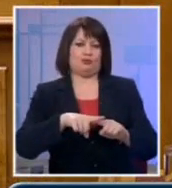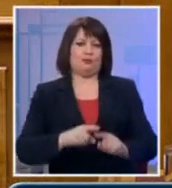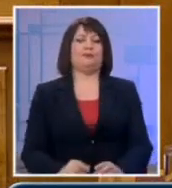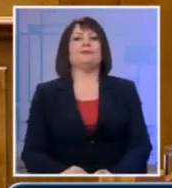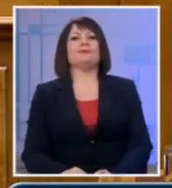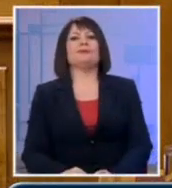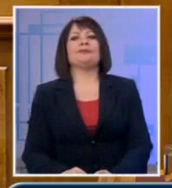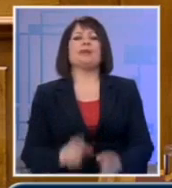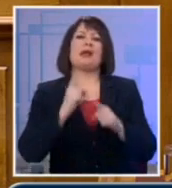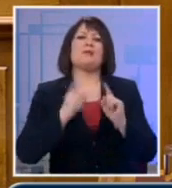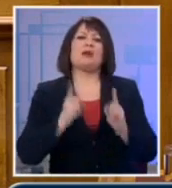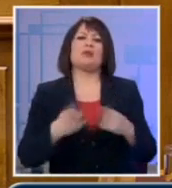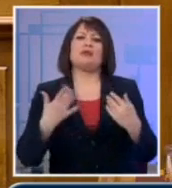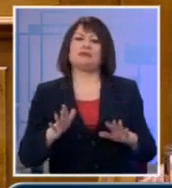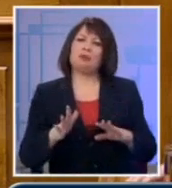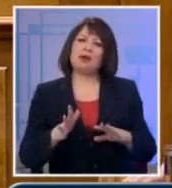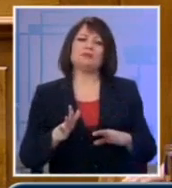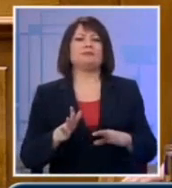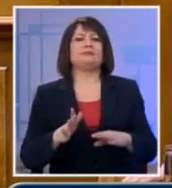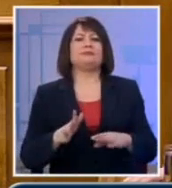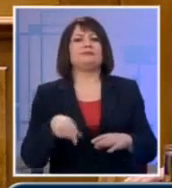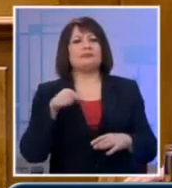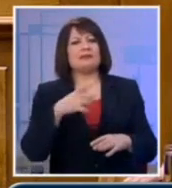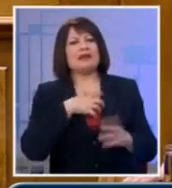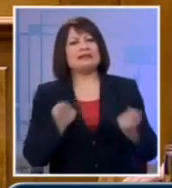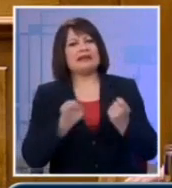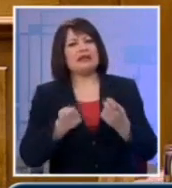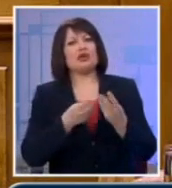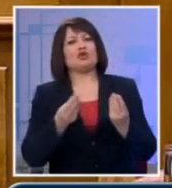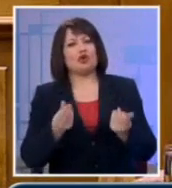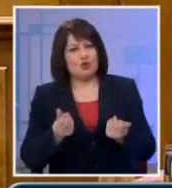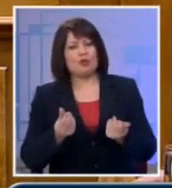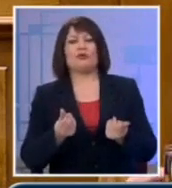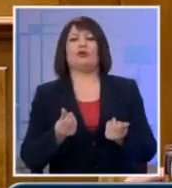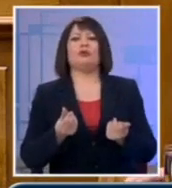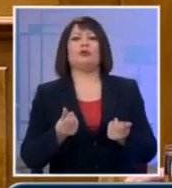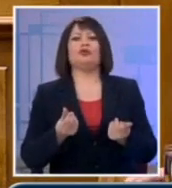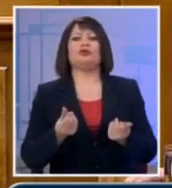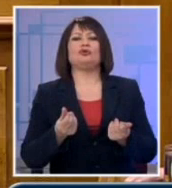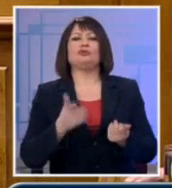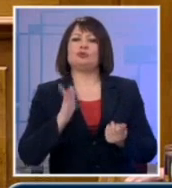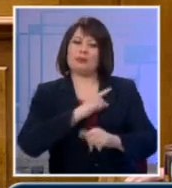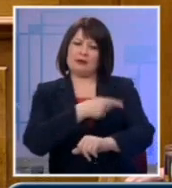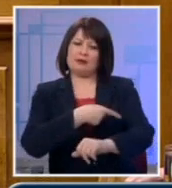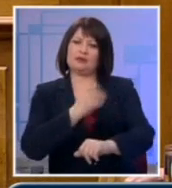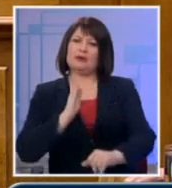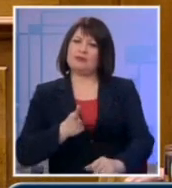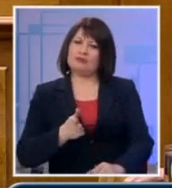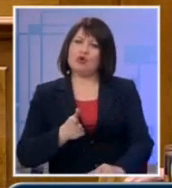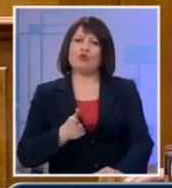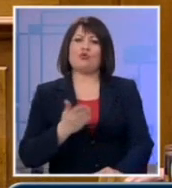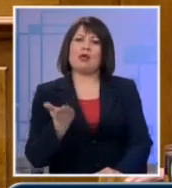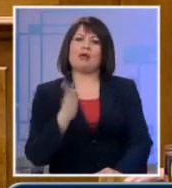Αυτή η απλή απόφαση, αυτή η στρατηγική μας, μας έδωσε τη δυνατότητα να κάνουμε